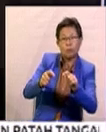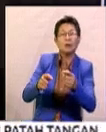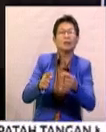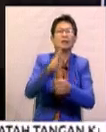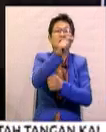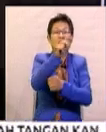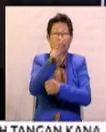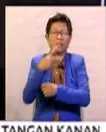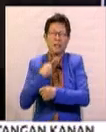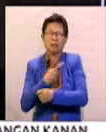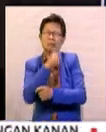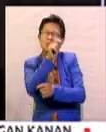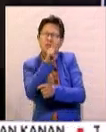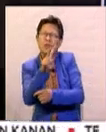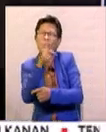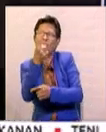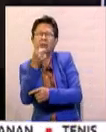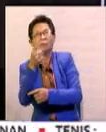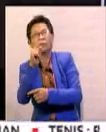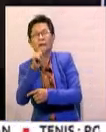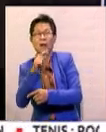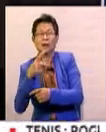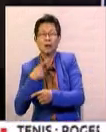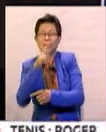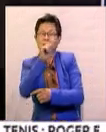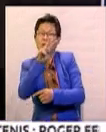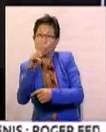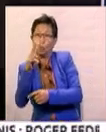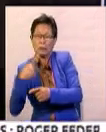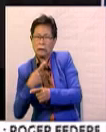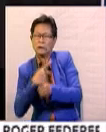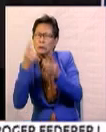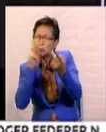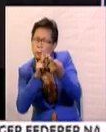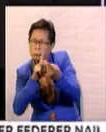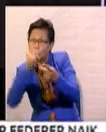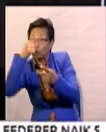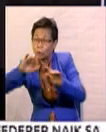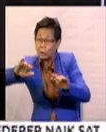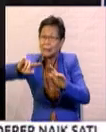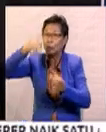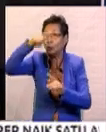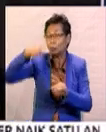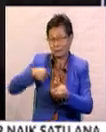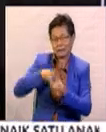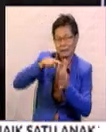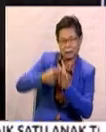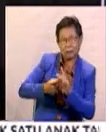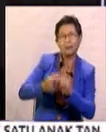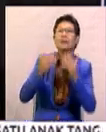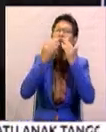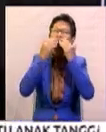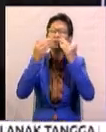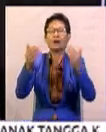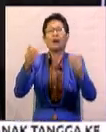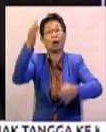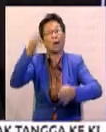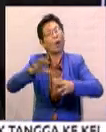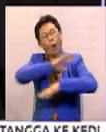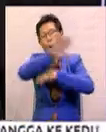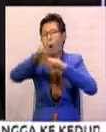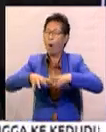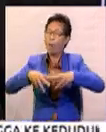saluran yang kita rasa sesuai untuk kita perkenalkan dan insyaAllah kalau segalanya berjalan lancar, kita